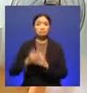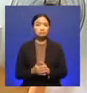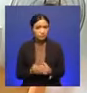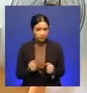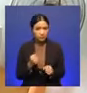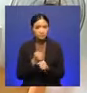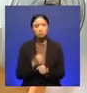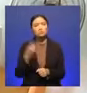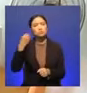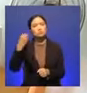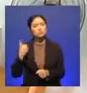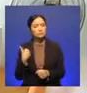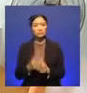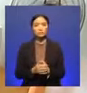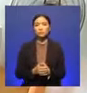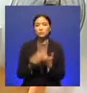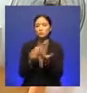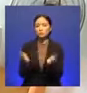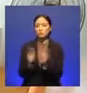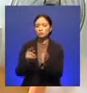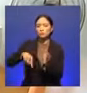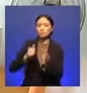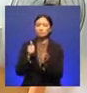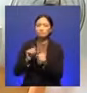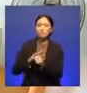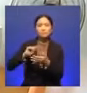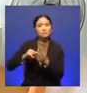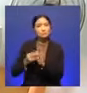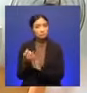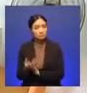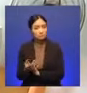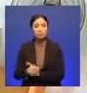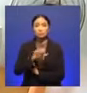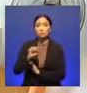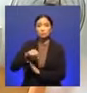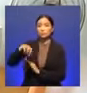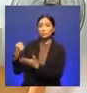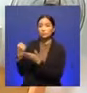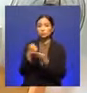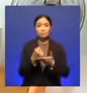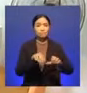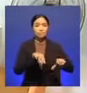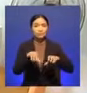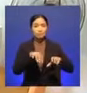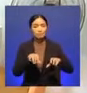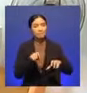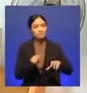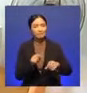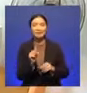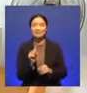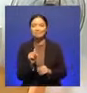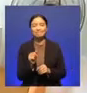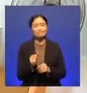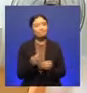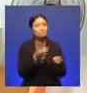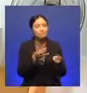ายามที่จะ challenge เสมอว่าครอบครัวที่สมบูรณ์หมายถึงอะไรแล้วผมคิดว่าการที่สสเข้ามาช่วยจัดการเนี่ยส่วนหนึ่งมันจ